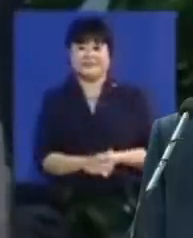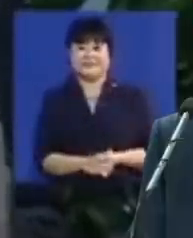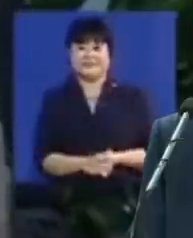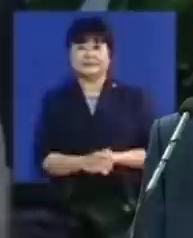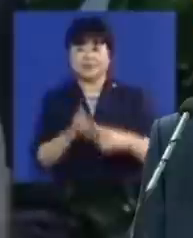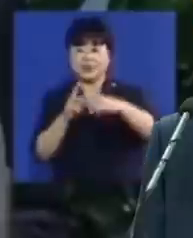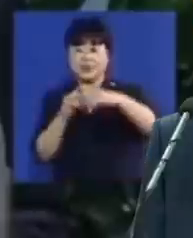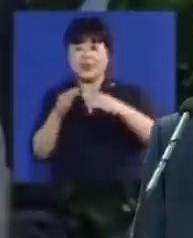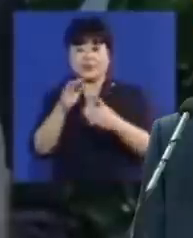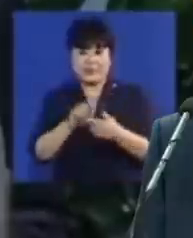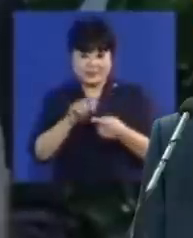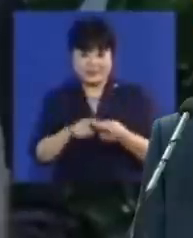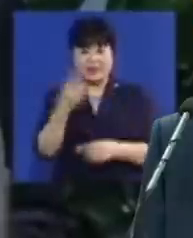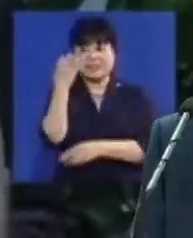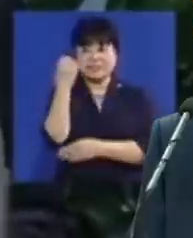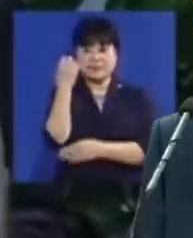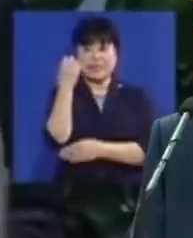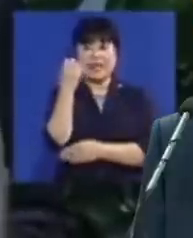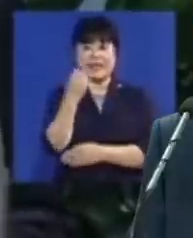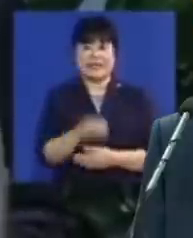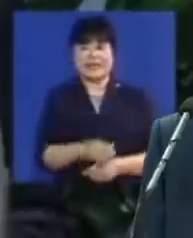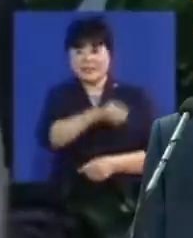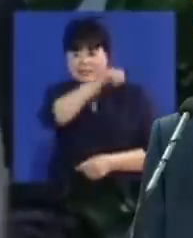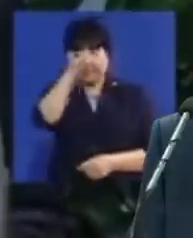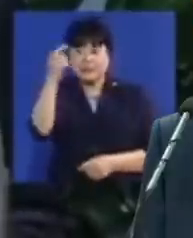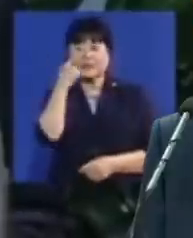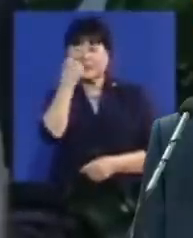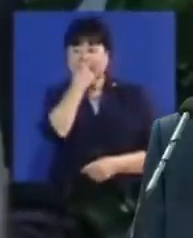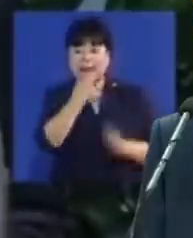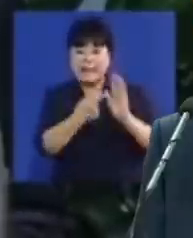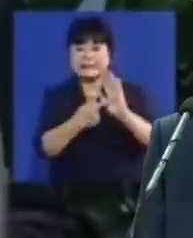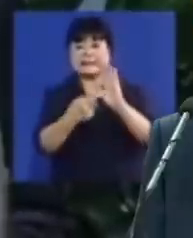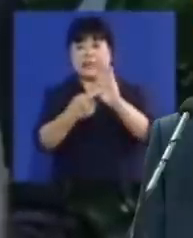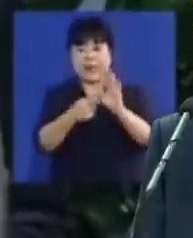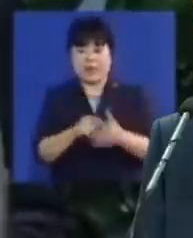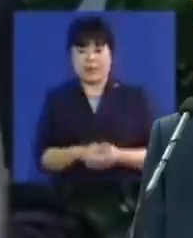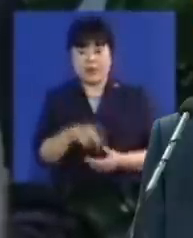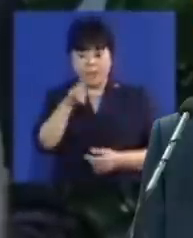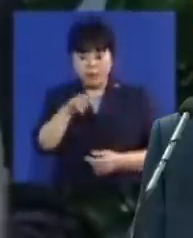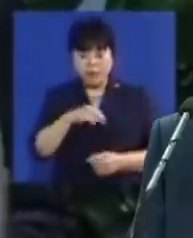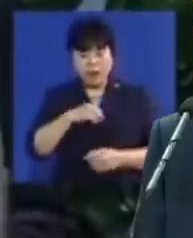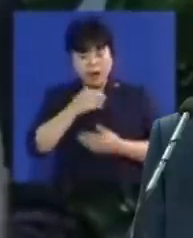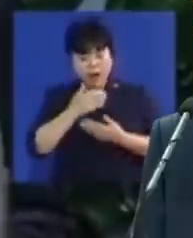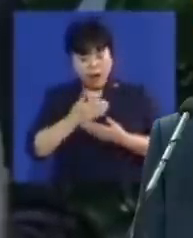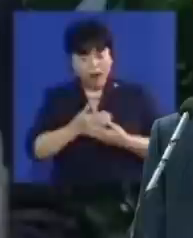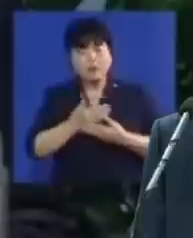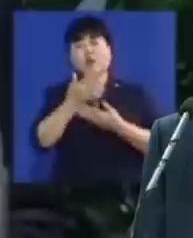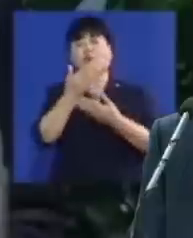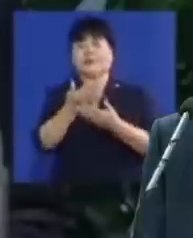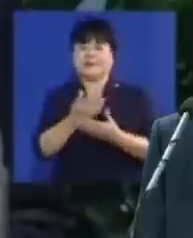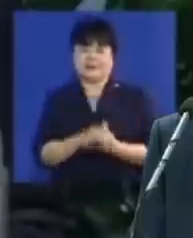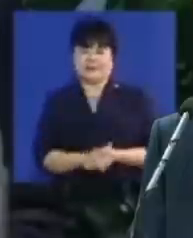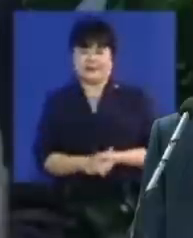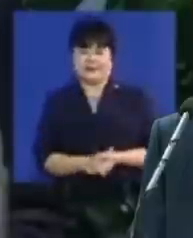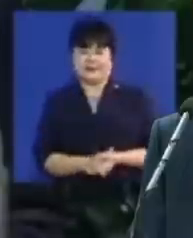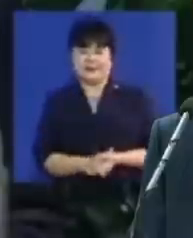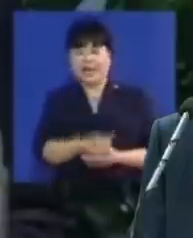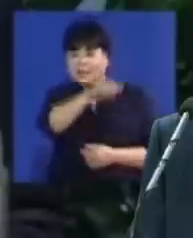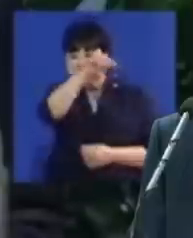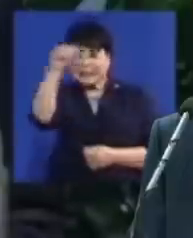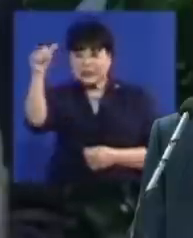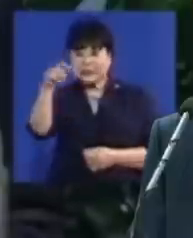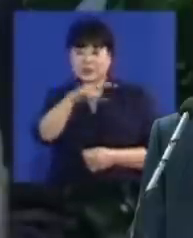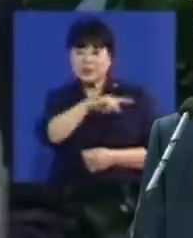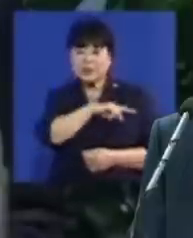교회 내 신문에 지금 우리 장로님의 간증을 읽어보고 내가 굉장히 감동을 느꼈습니다. 그 장로님이